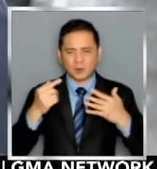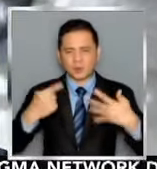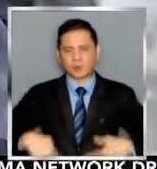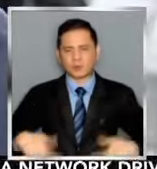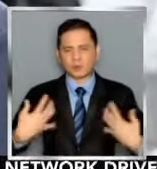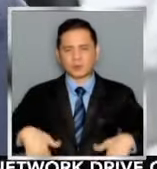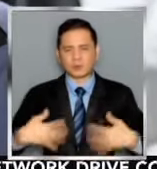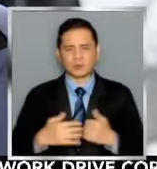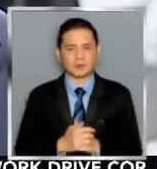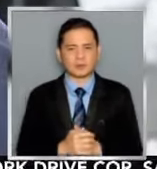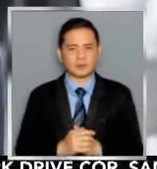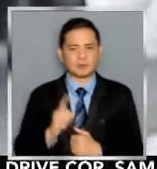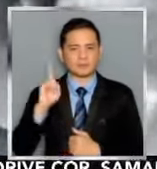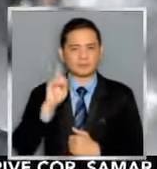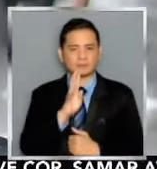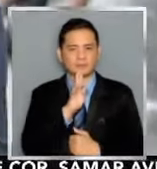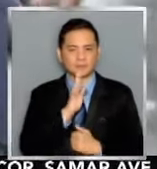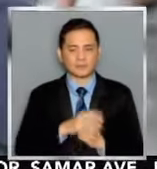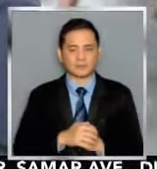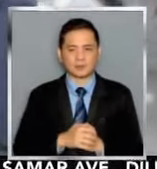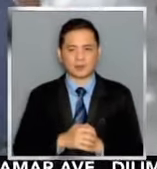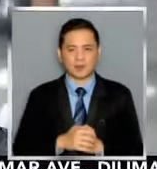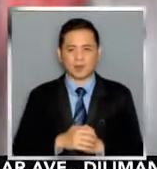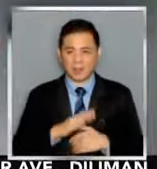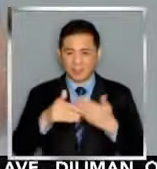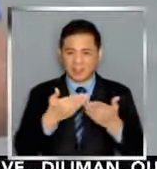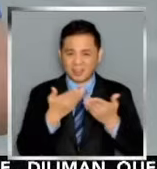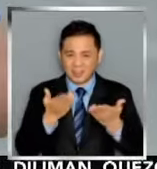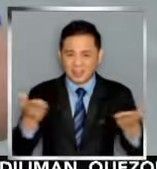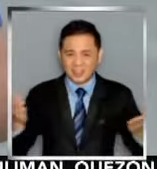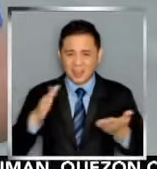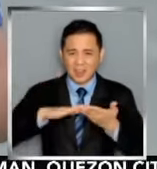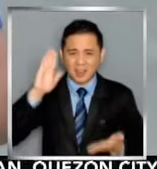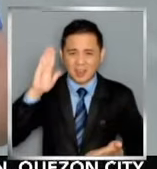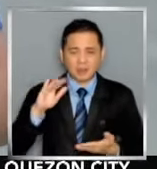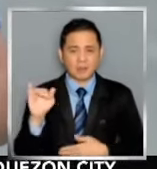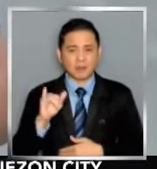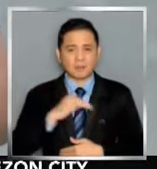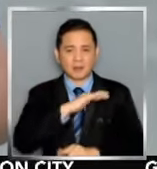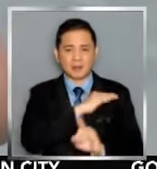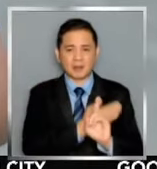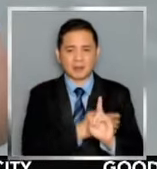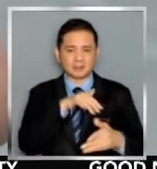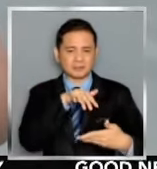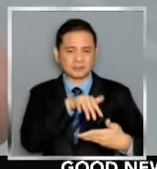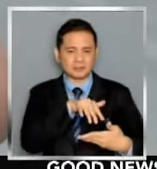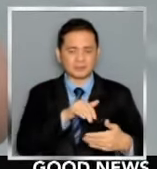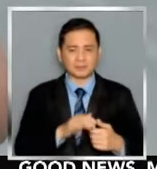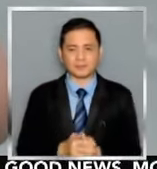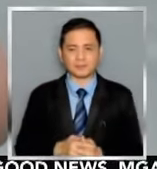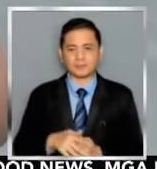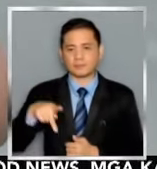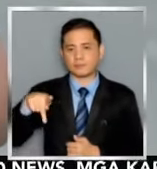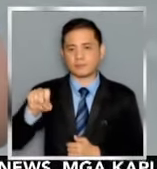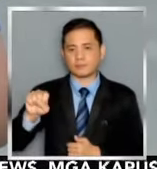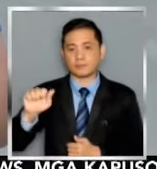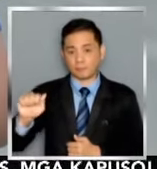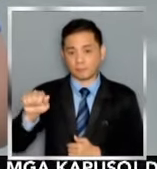bumilihin. Tapos tatlo pa po yung anak ko. Tapos dalawa pa nag-aaral. Ayon sa Philippine Statistics Authority, pumalo